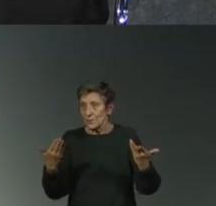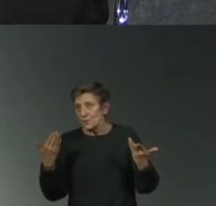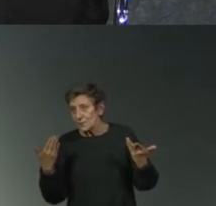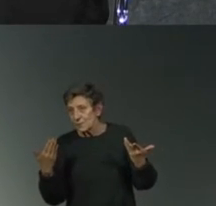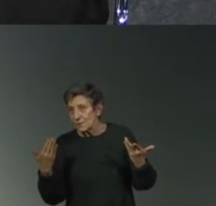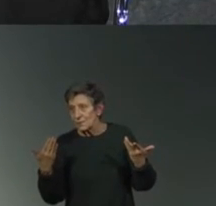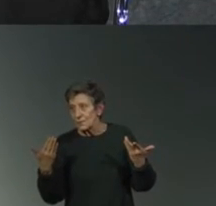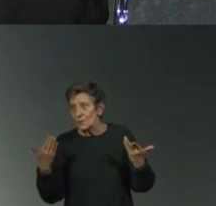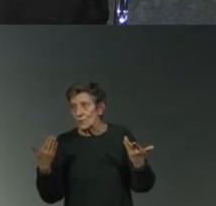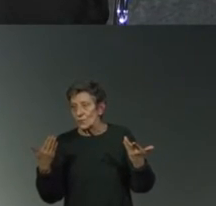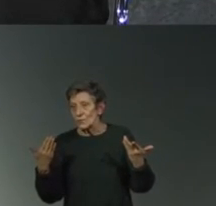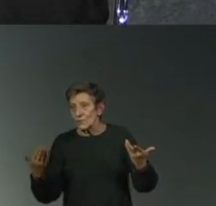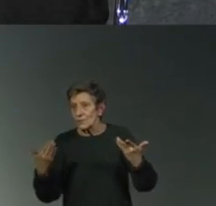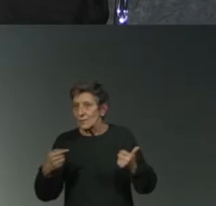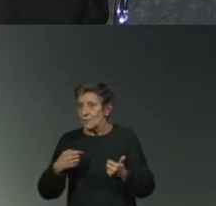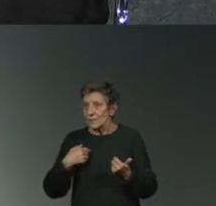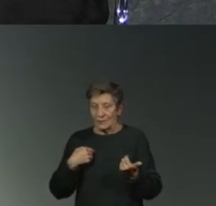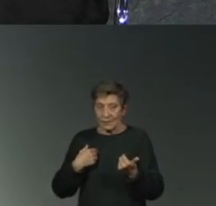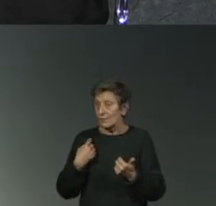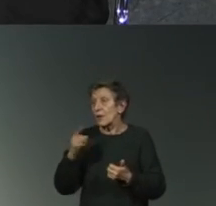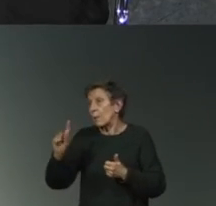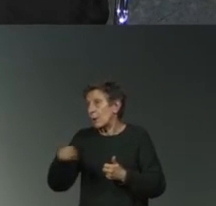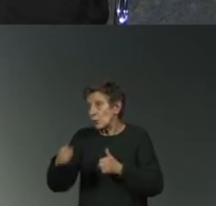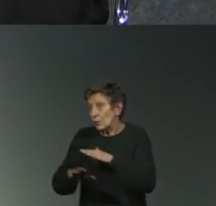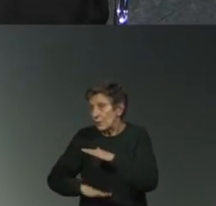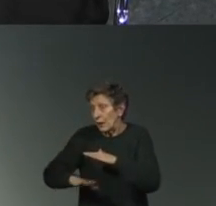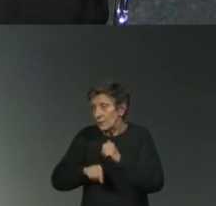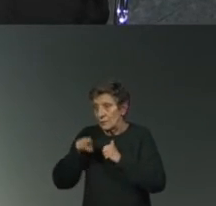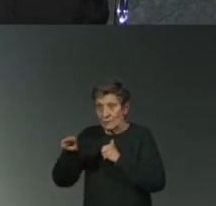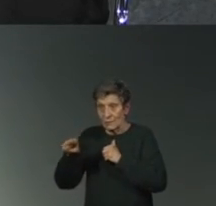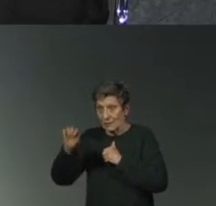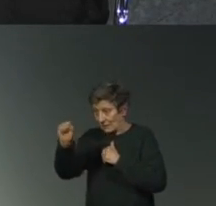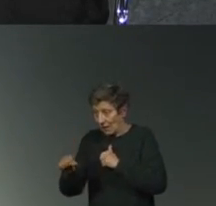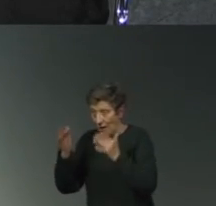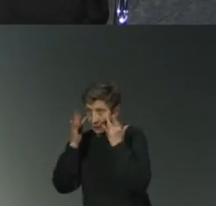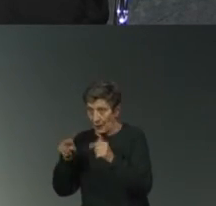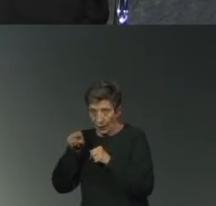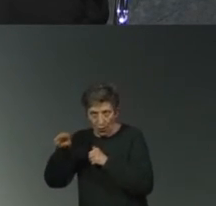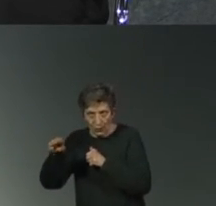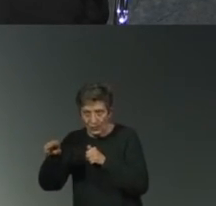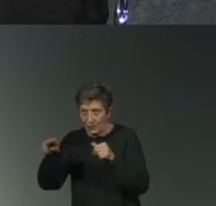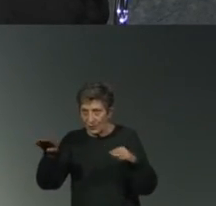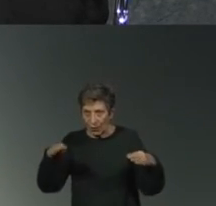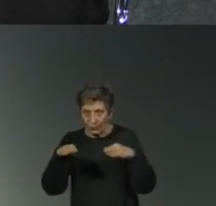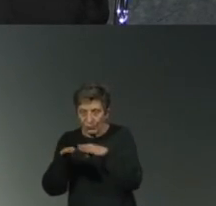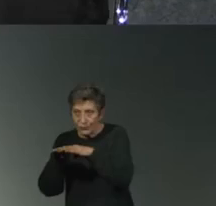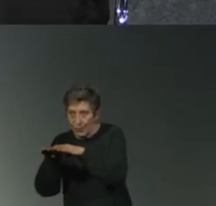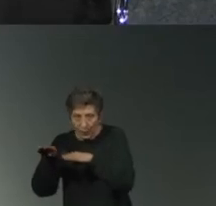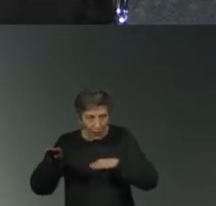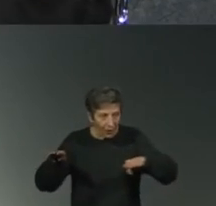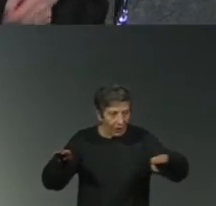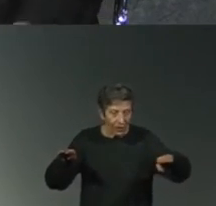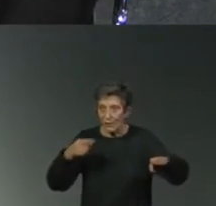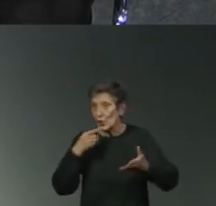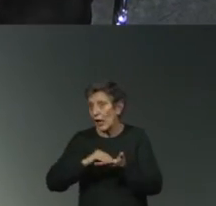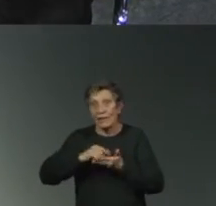sur l'expérience de Sarah, et puis quand elles s'écartent l'une de l'autre, c'est quand l'écrivain invente.